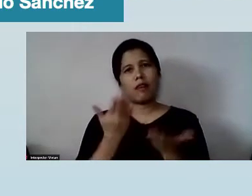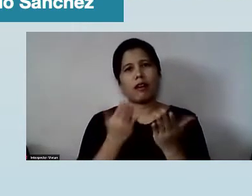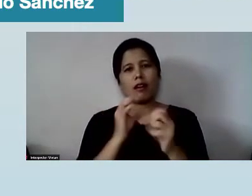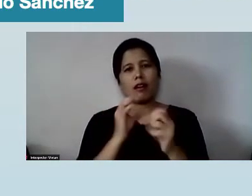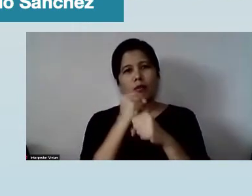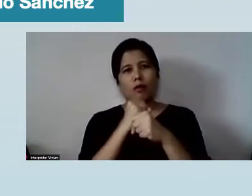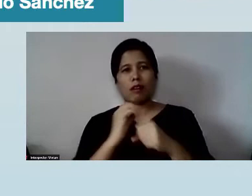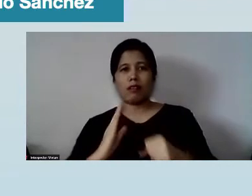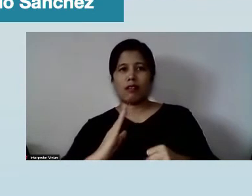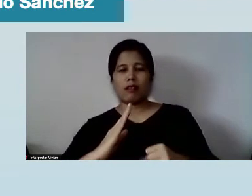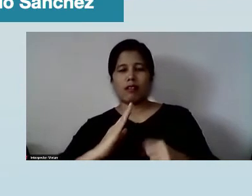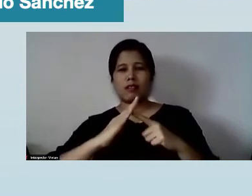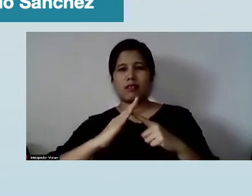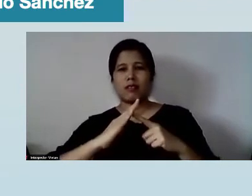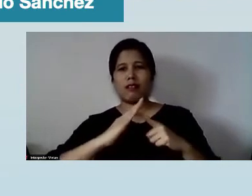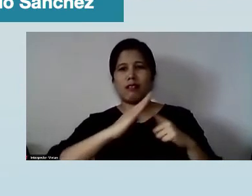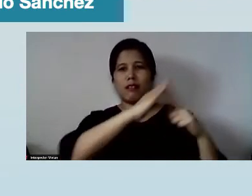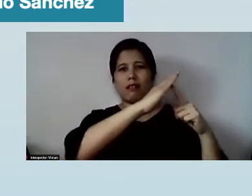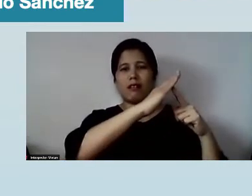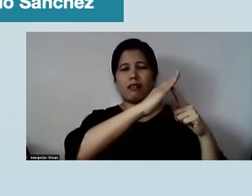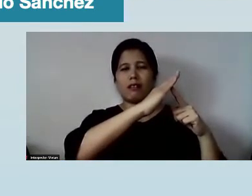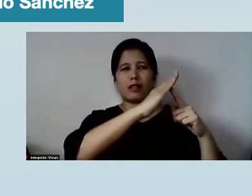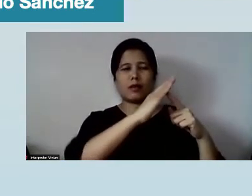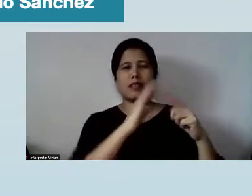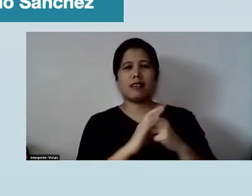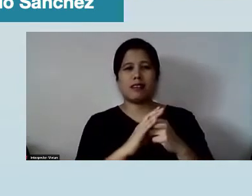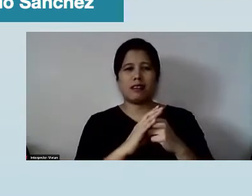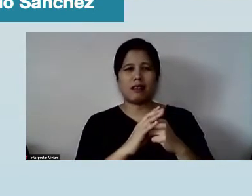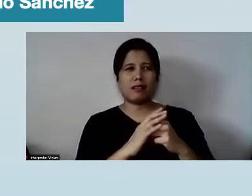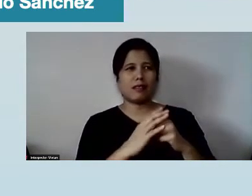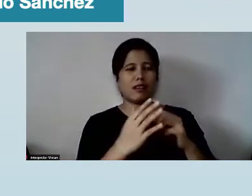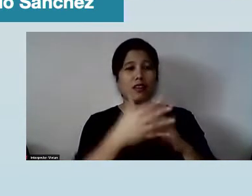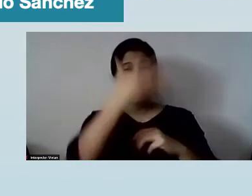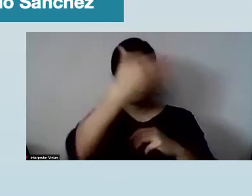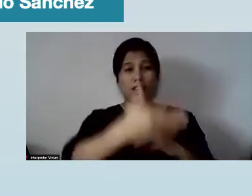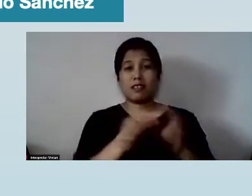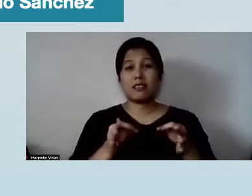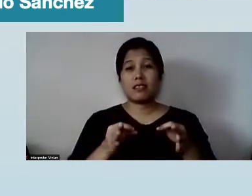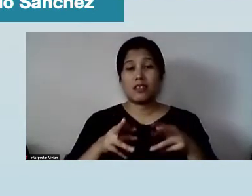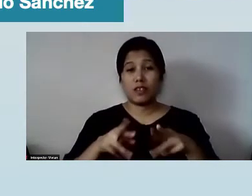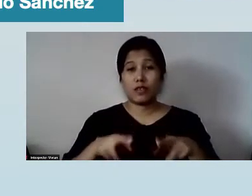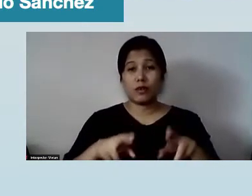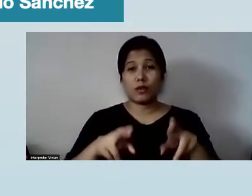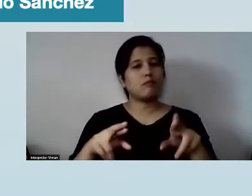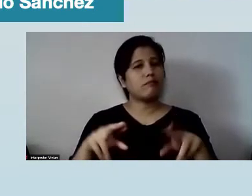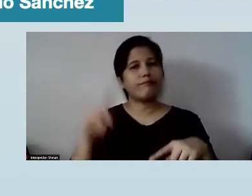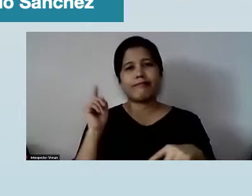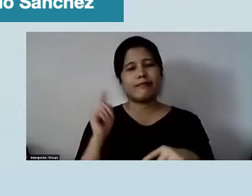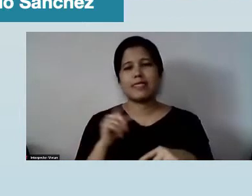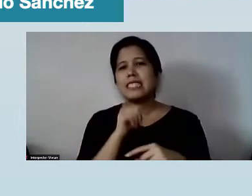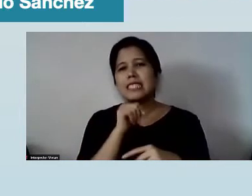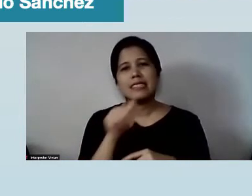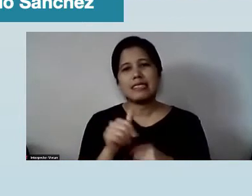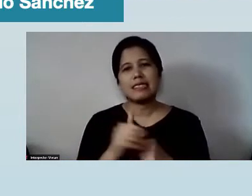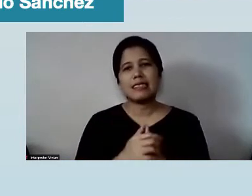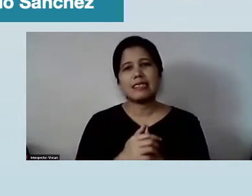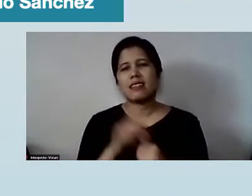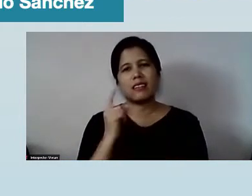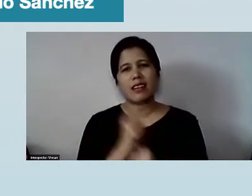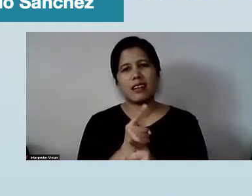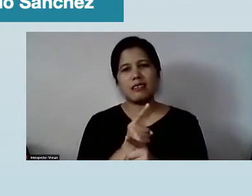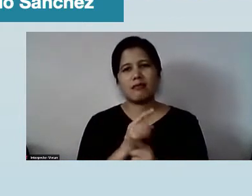steep ramp tapos nakaharap pa sa kalsada, hindi na yun tama, no? Baka sabihin ng gagamit nun,